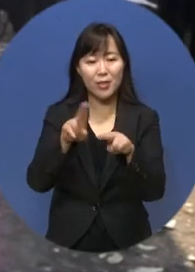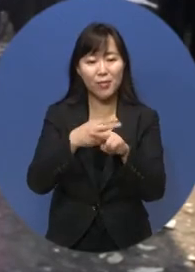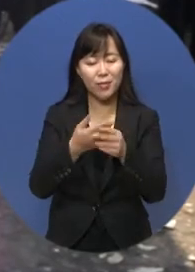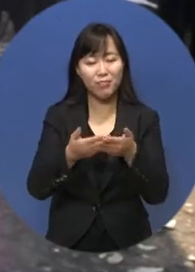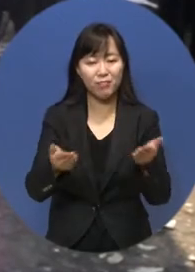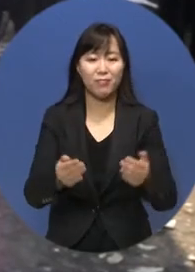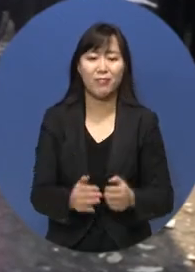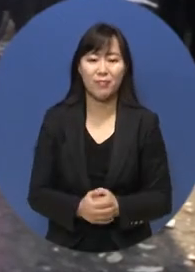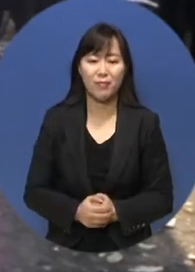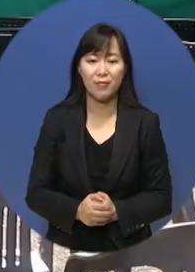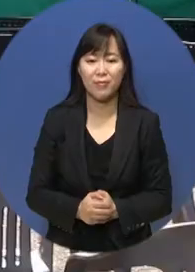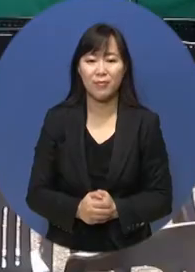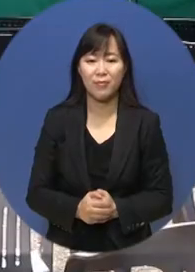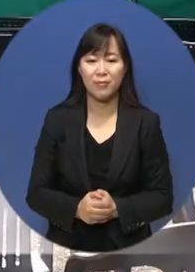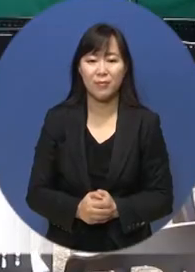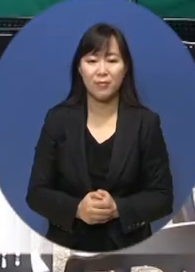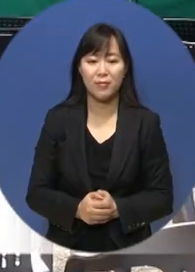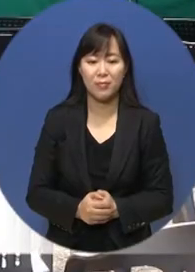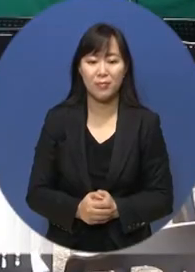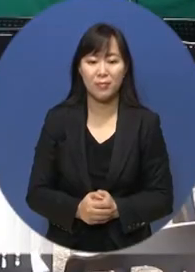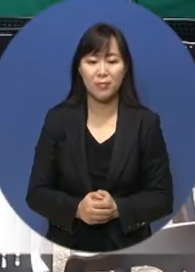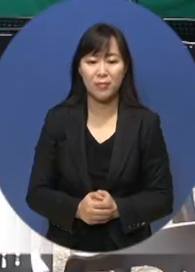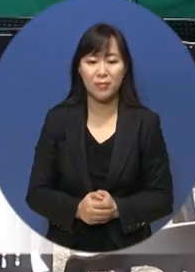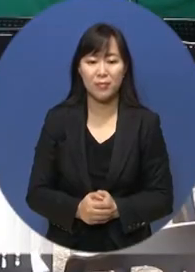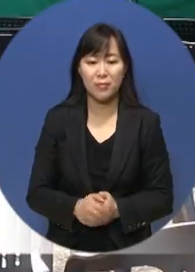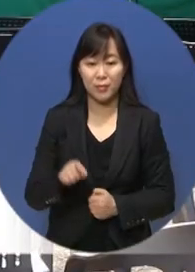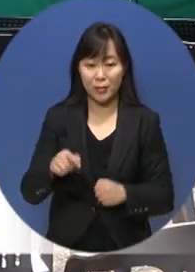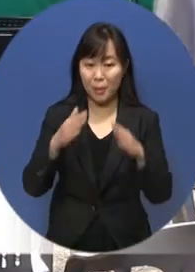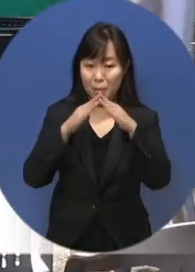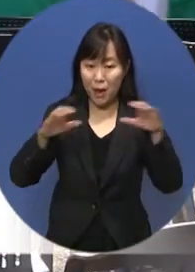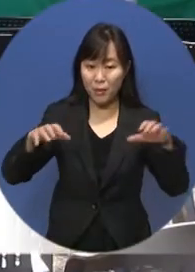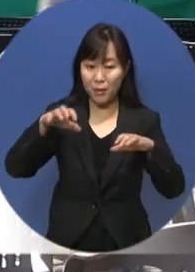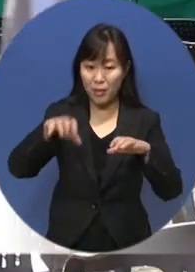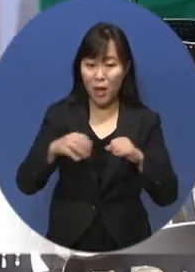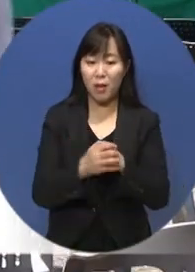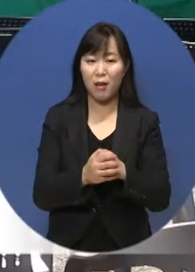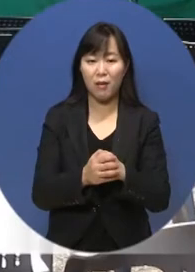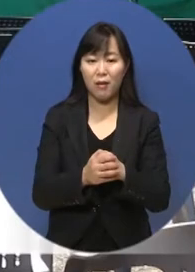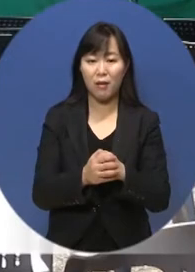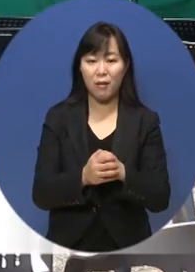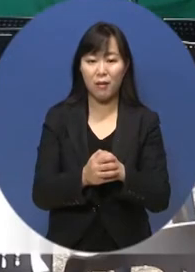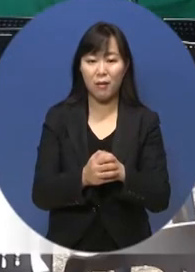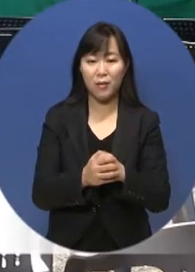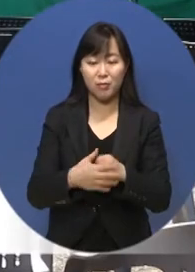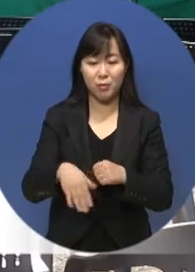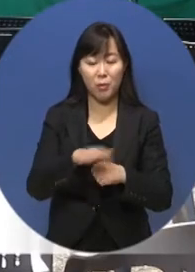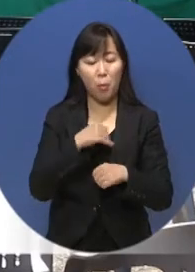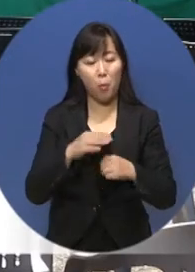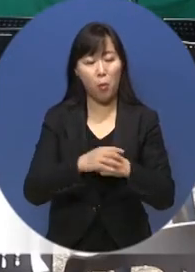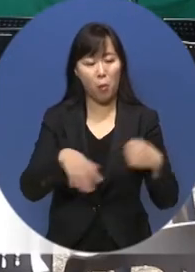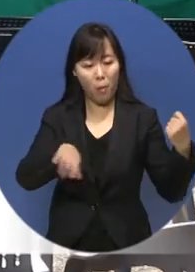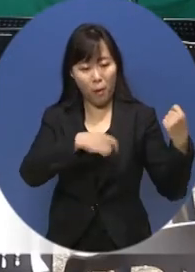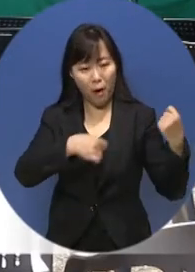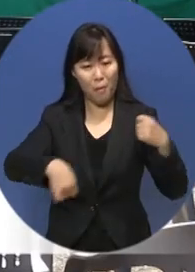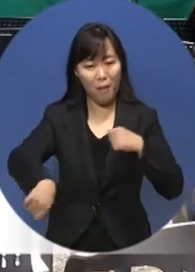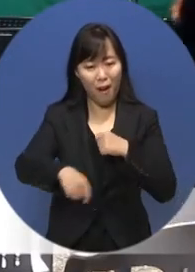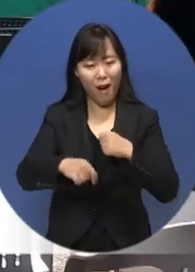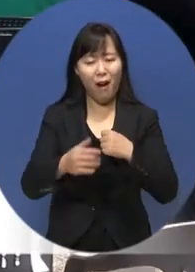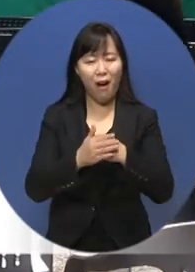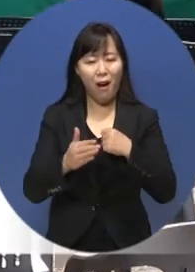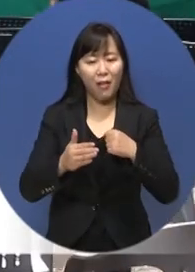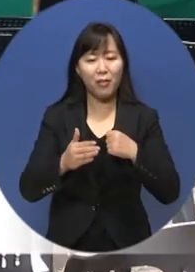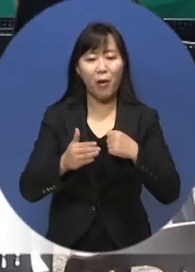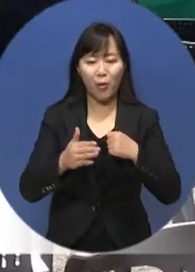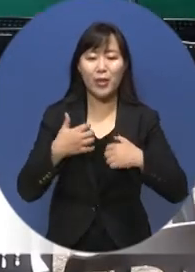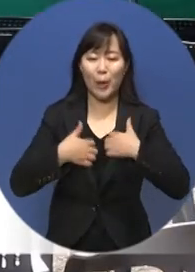만들어내고 있었습니다. 이제 여기 뺏벌 마을에서 공연을 하신다고 하셔서 기쁜 마음으로